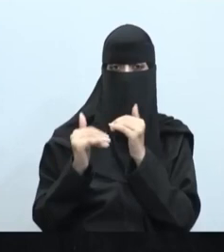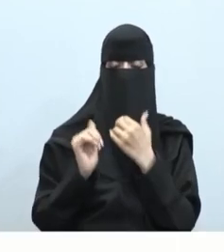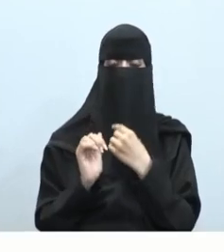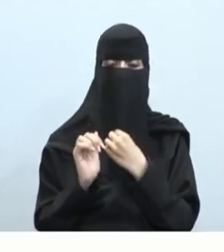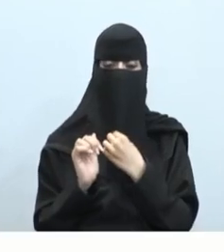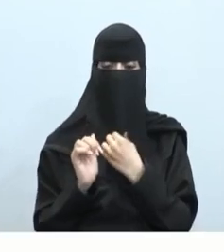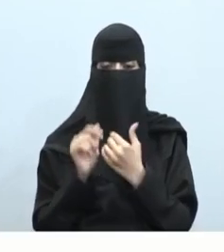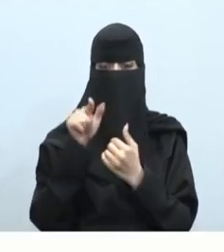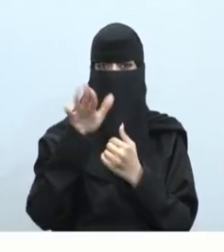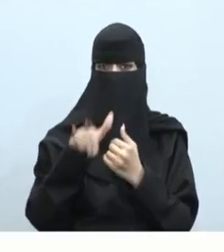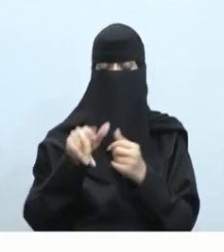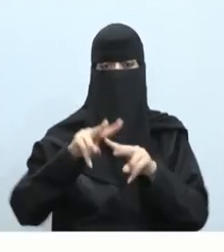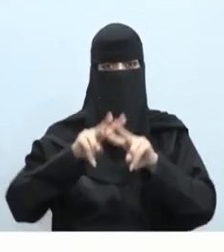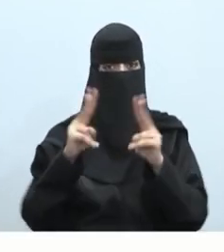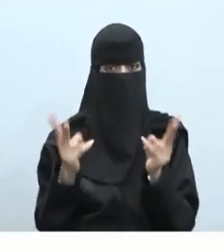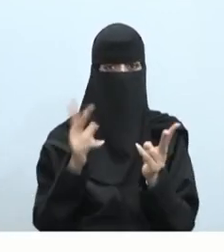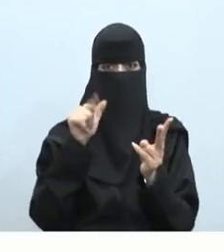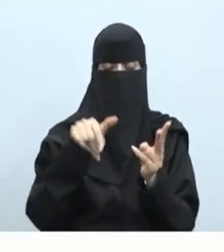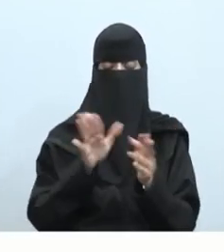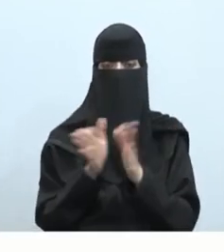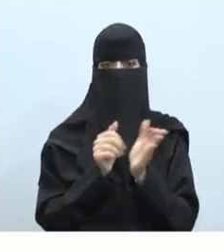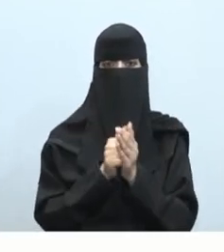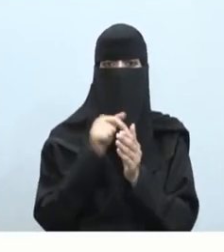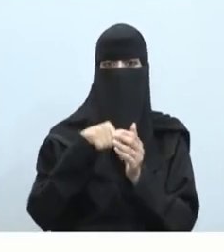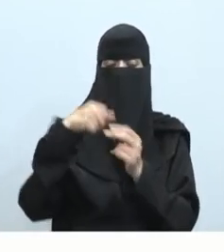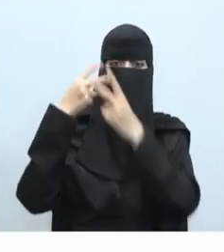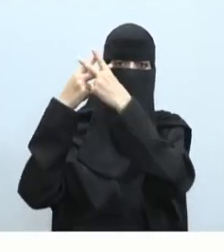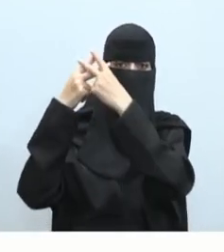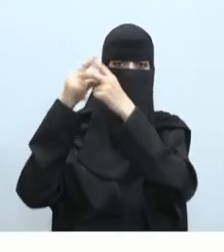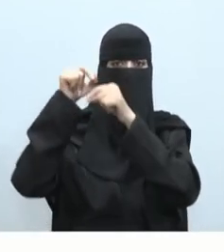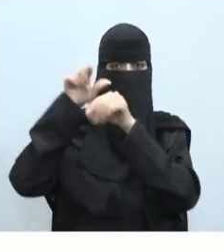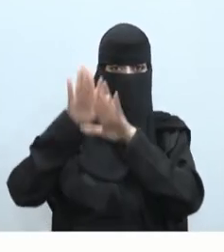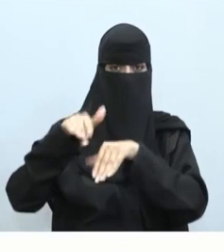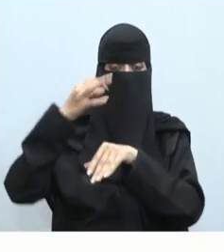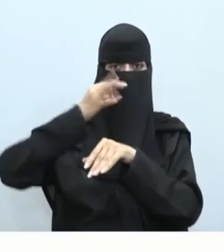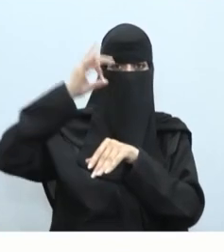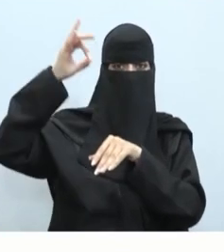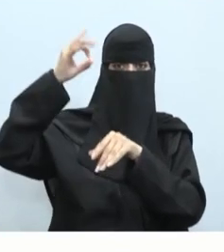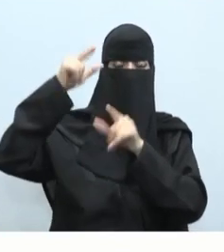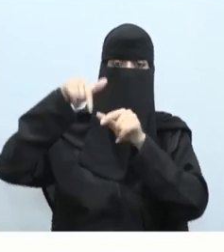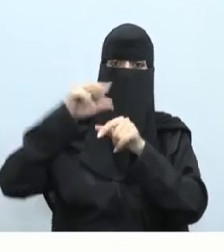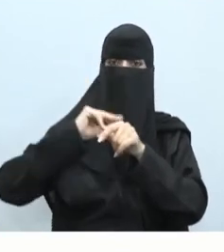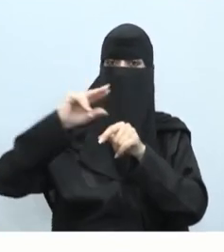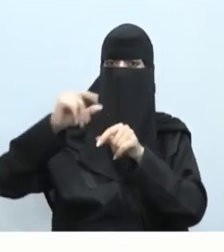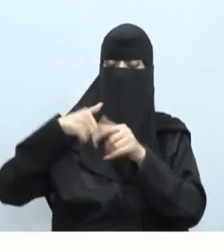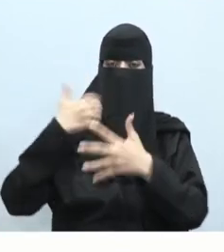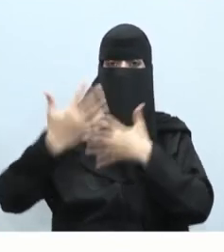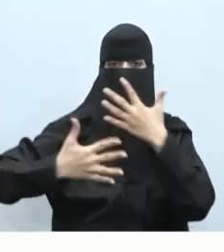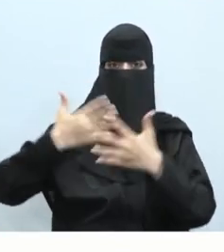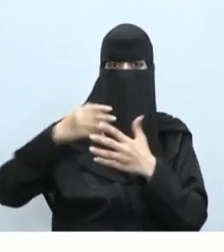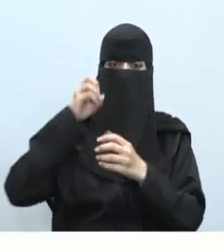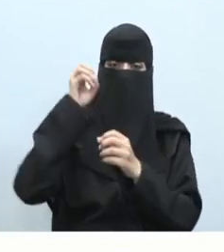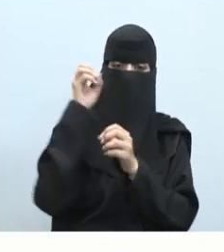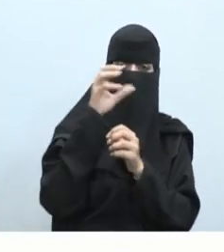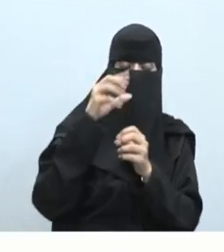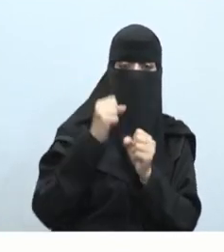غيرها فلذلك يختلف او تختلف النجوم في لمعانها تبعا للطاقه والوهج